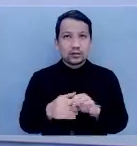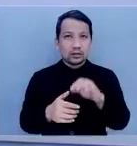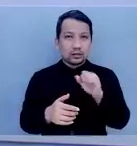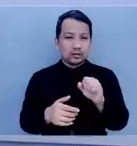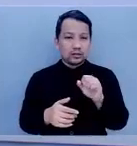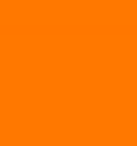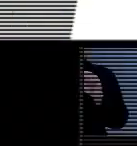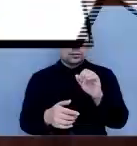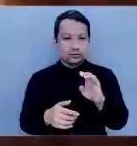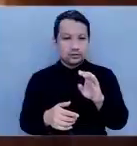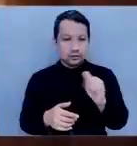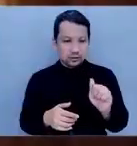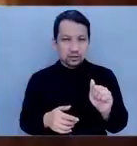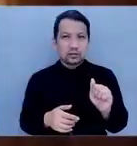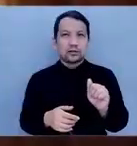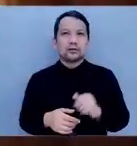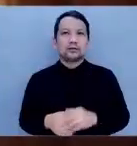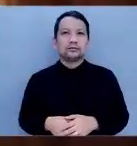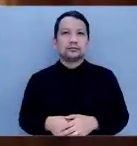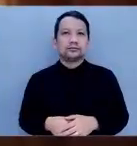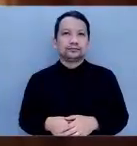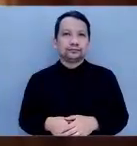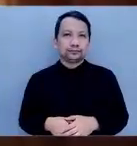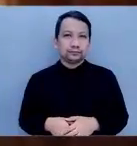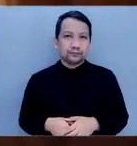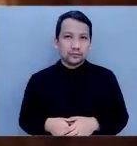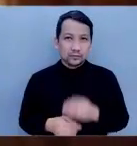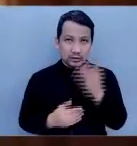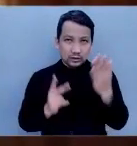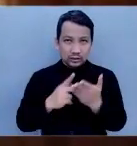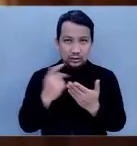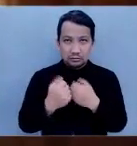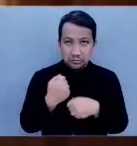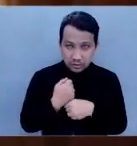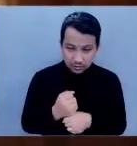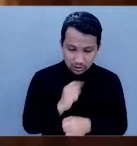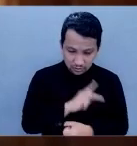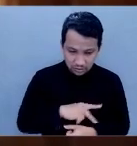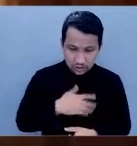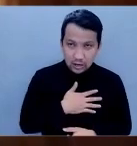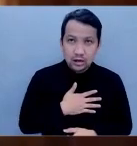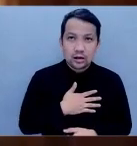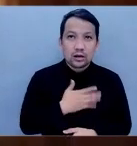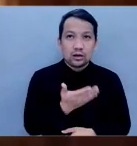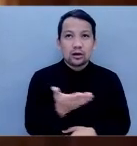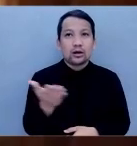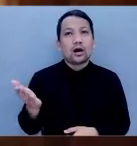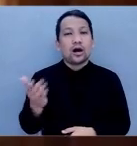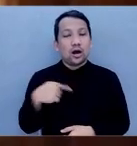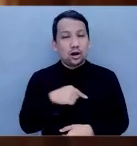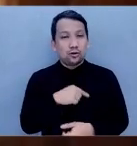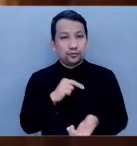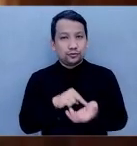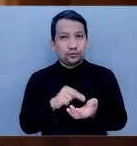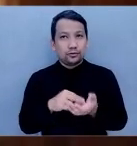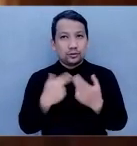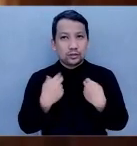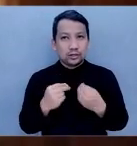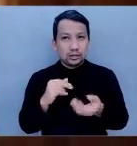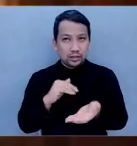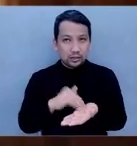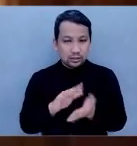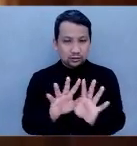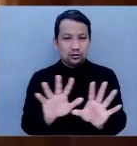SDA. 분들께 지원을 할 수 있는지 더 알게 되는 것이 굉장히 뜻깊었습니다.